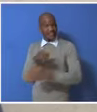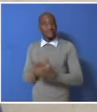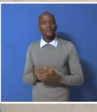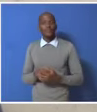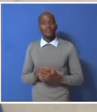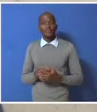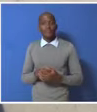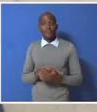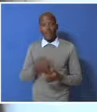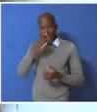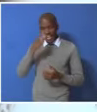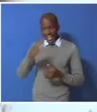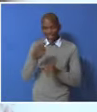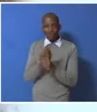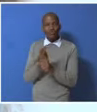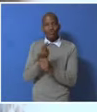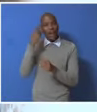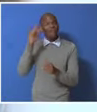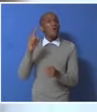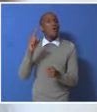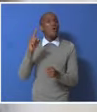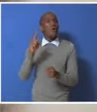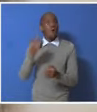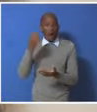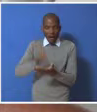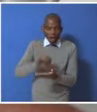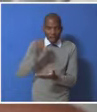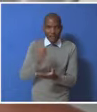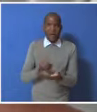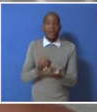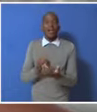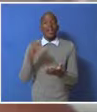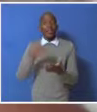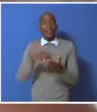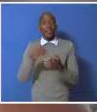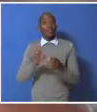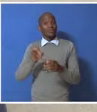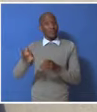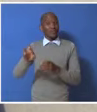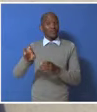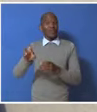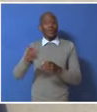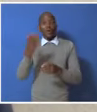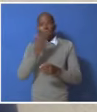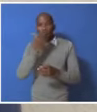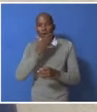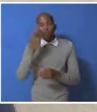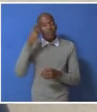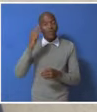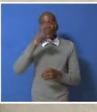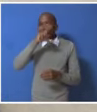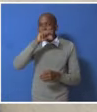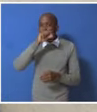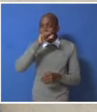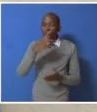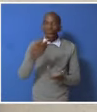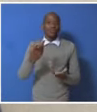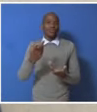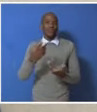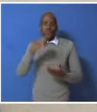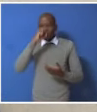madirelo a re a dirisetsa go apa go thutagatsa e ka nna go thutagaletsa dikoko